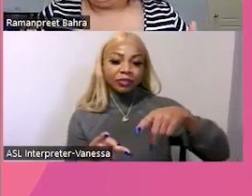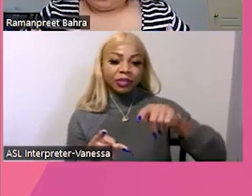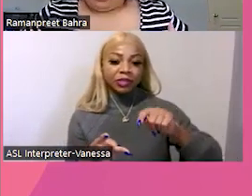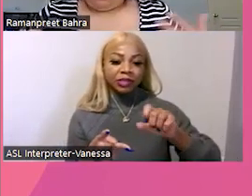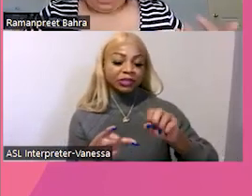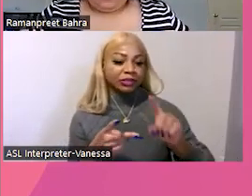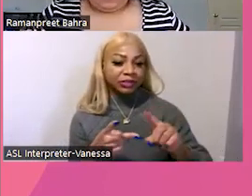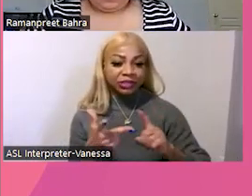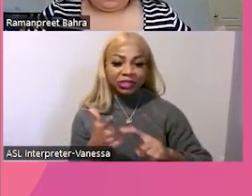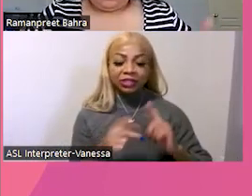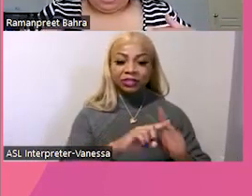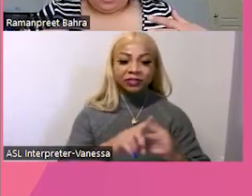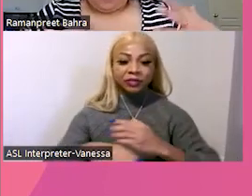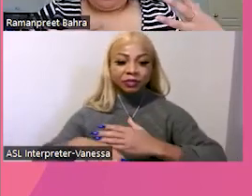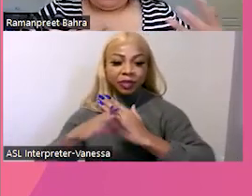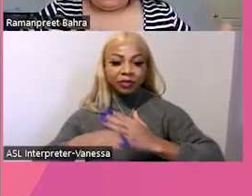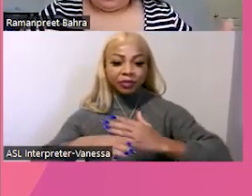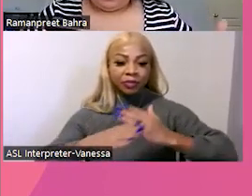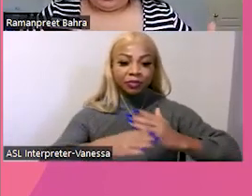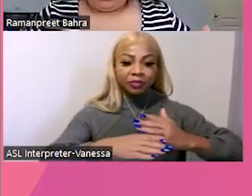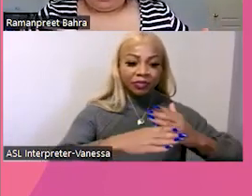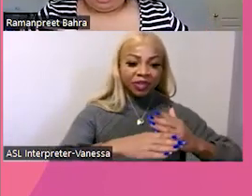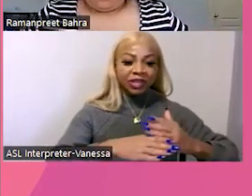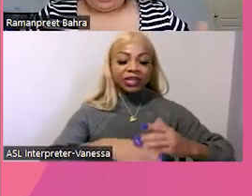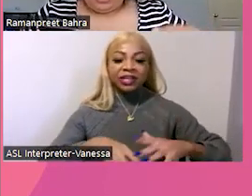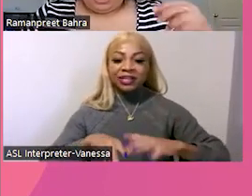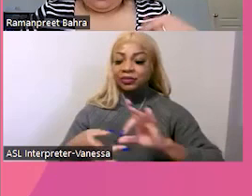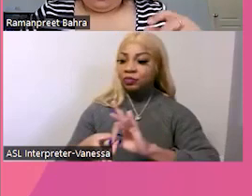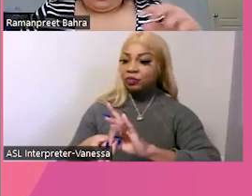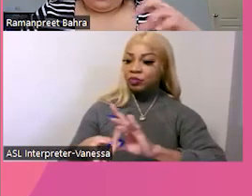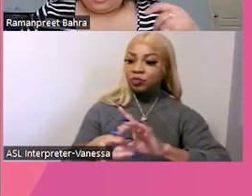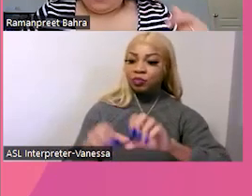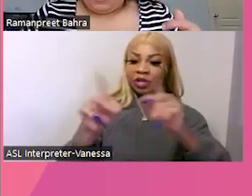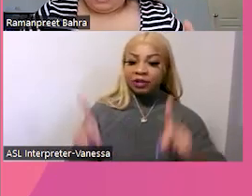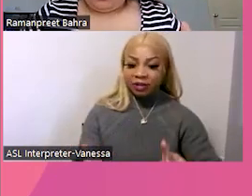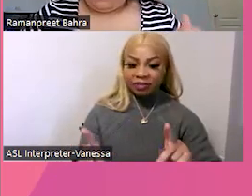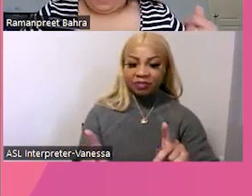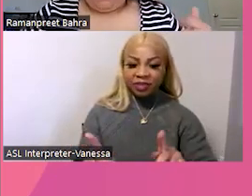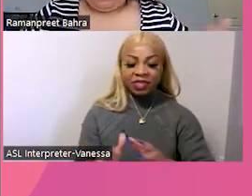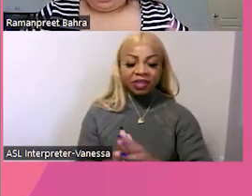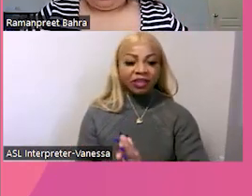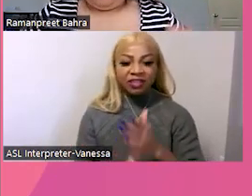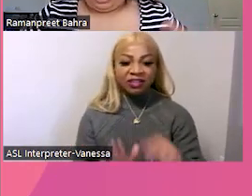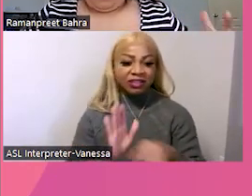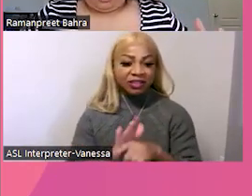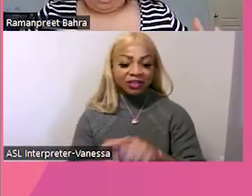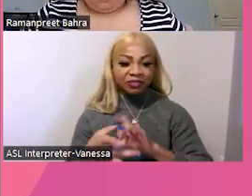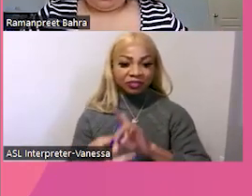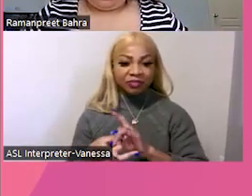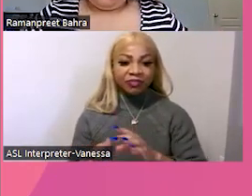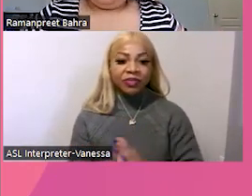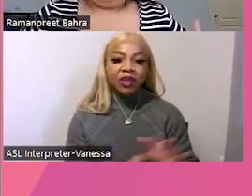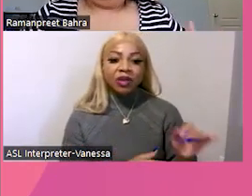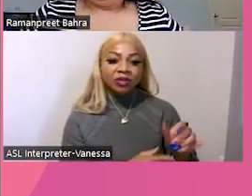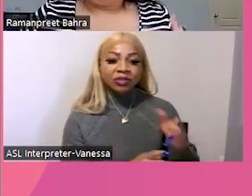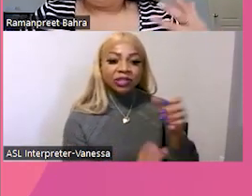soi faible et le SSPT et donc empêche ces personnes de quitter ce genre